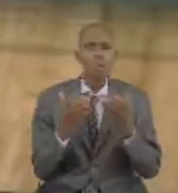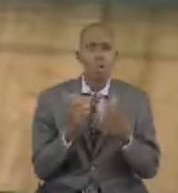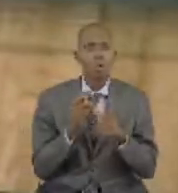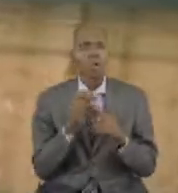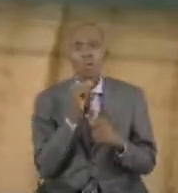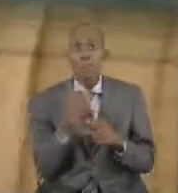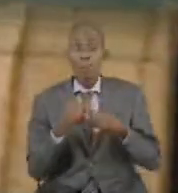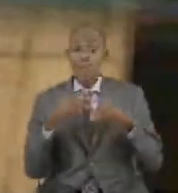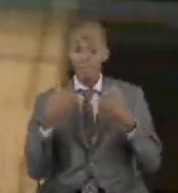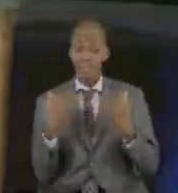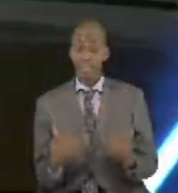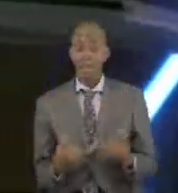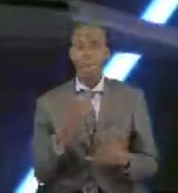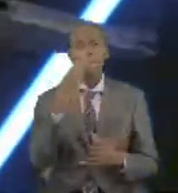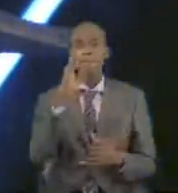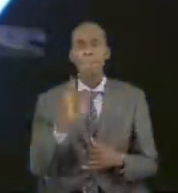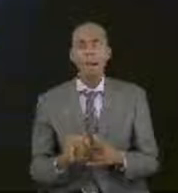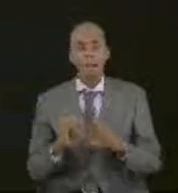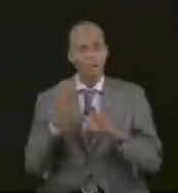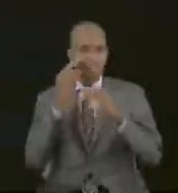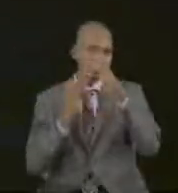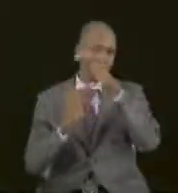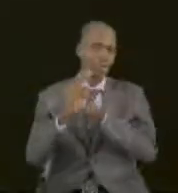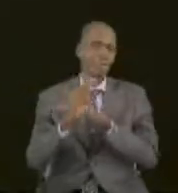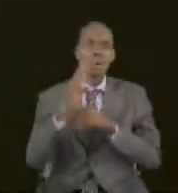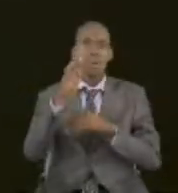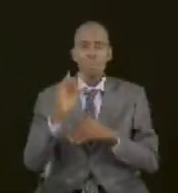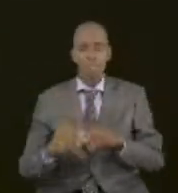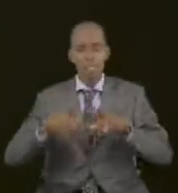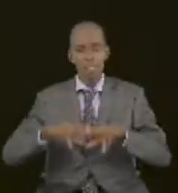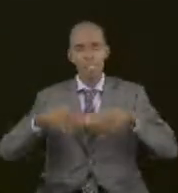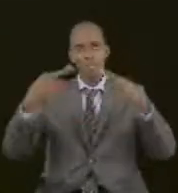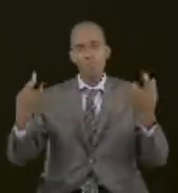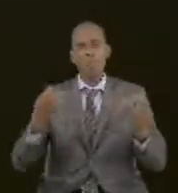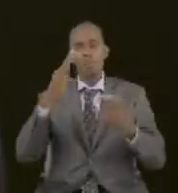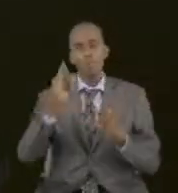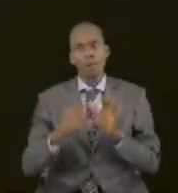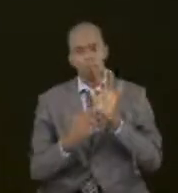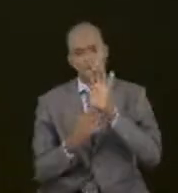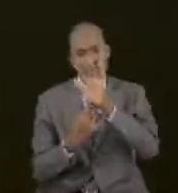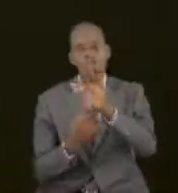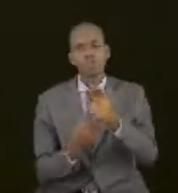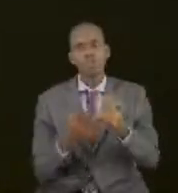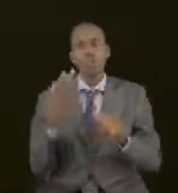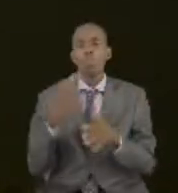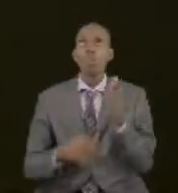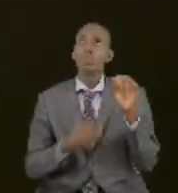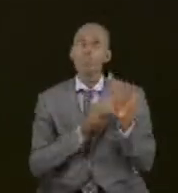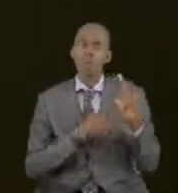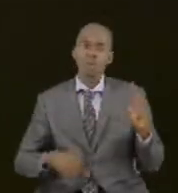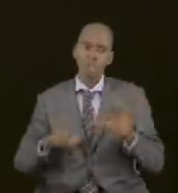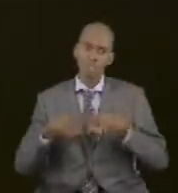pas. Mais ce n'est pas la révélation. Et ce fut d'après une révélation que j'ai montée. Je leur ai